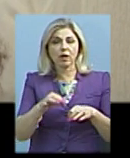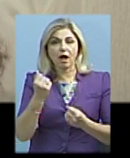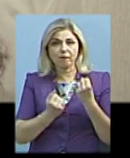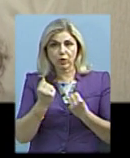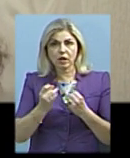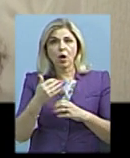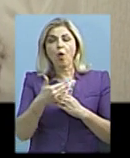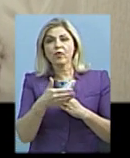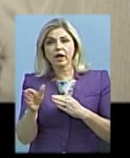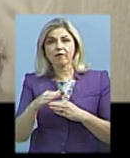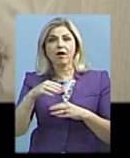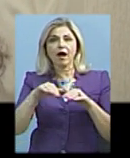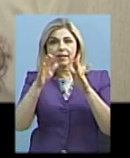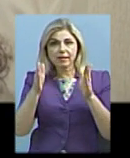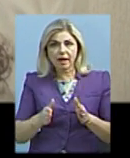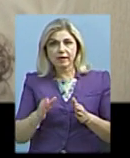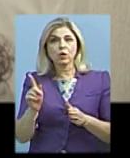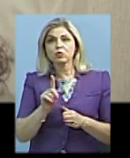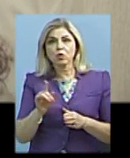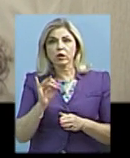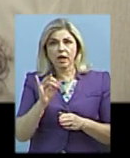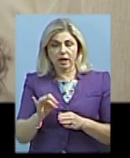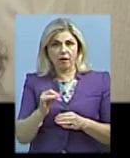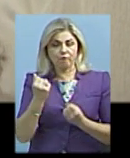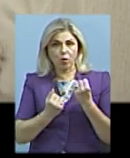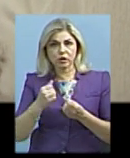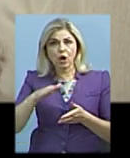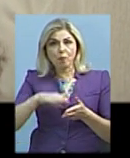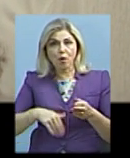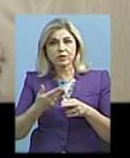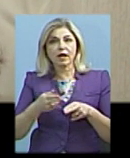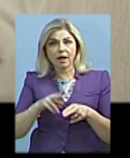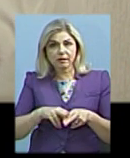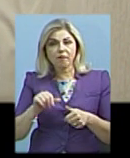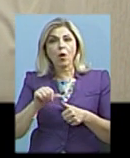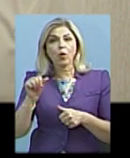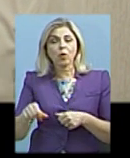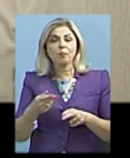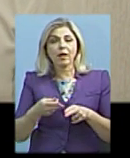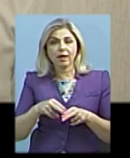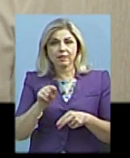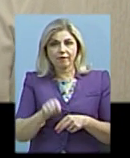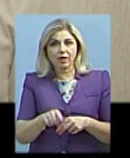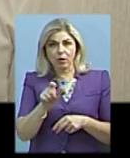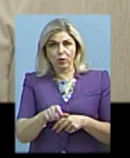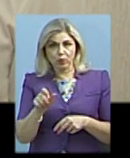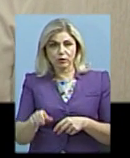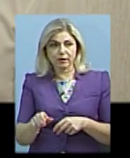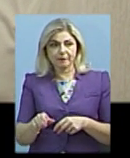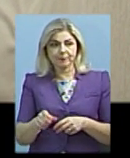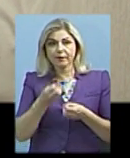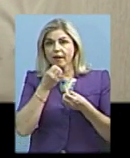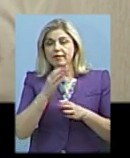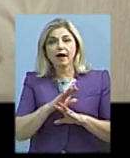ходу, фотографувати щось. Водій після цього, крім того, вони дуже, скажімо так,